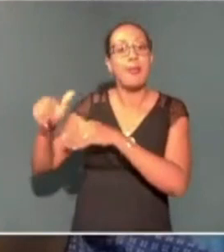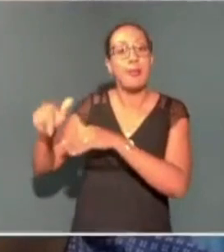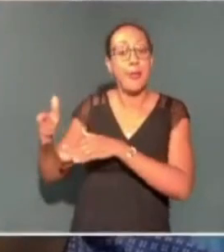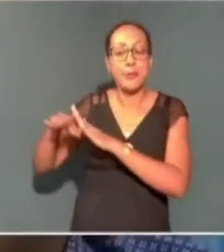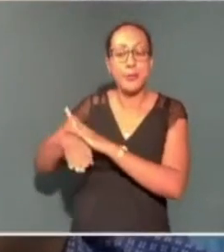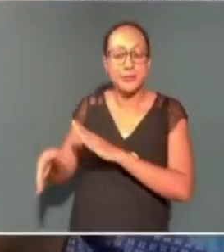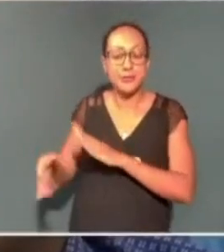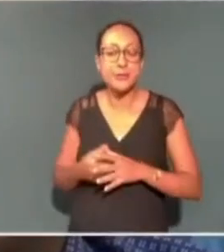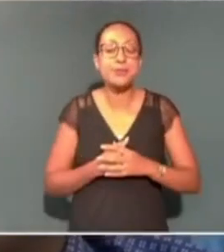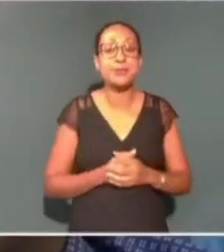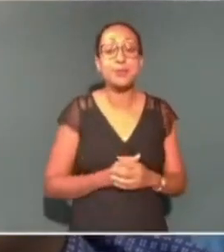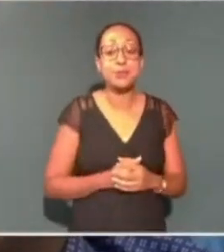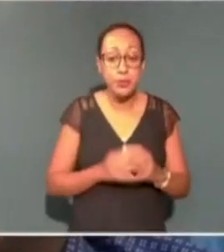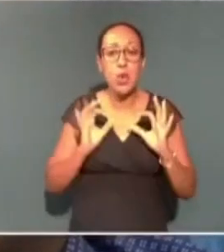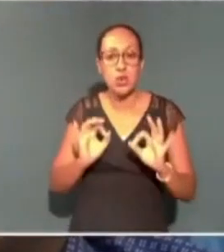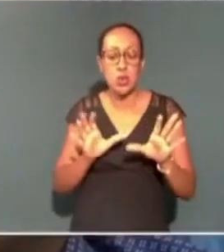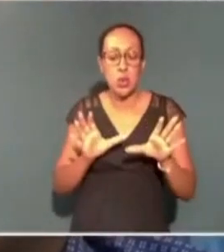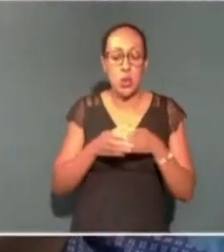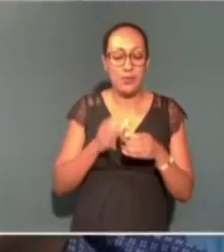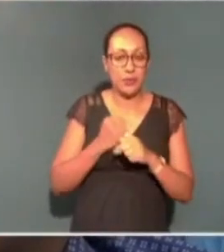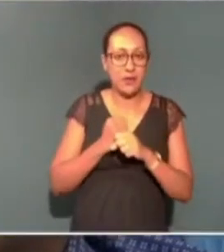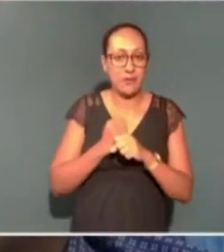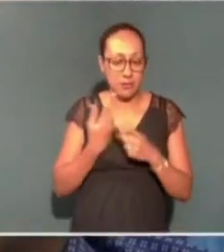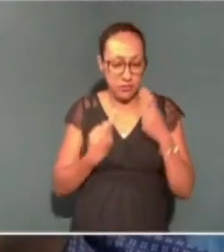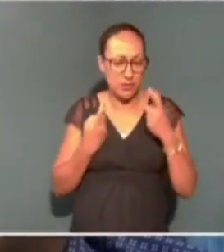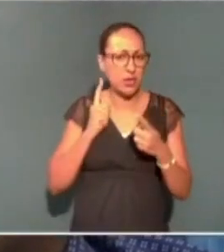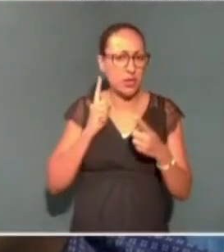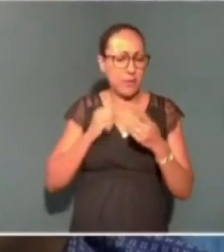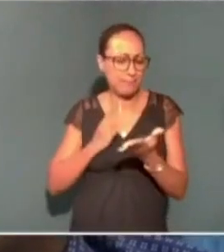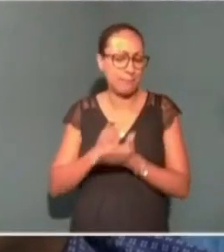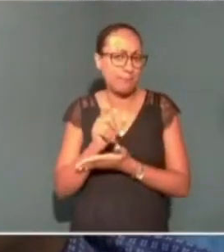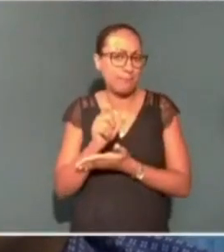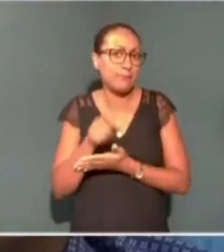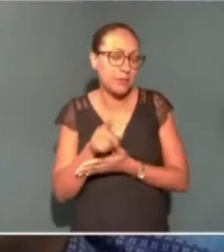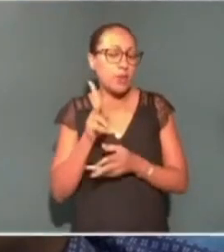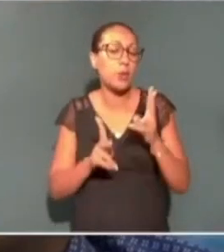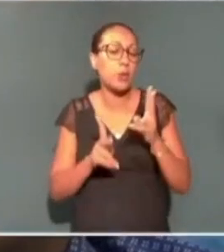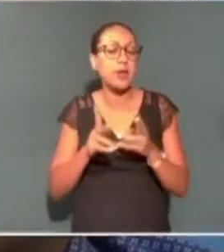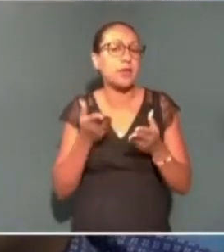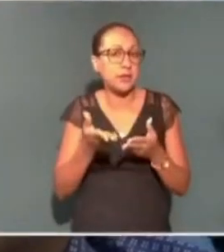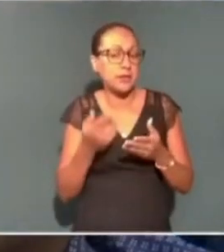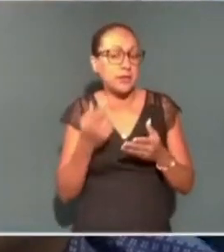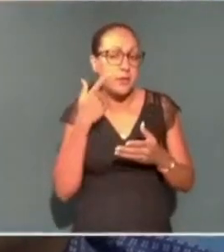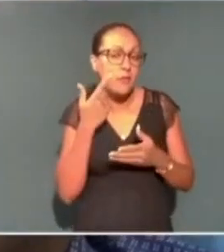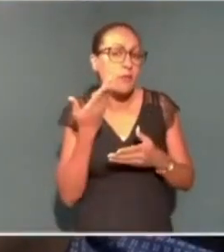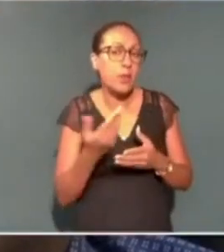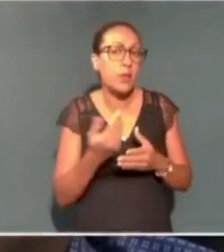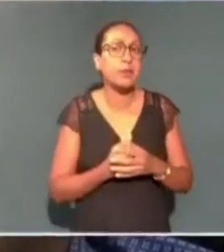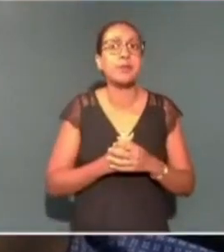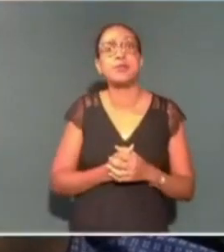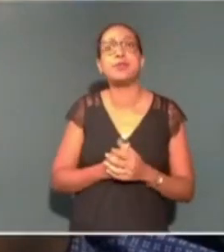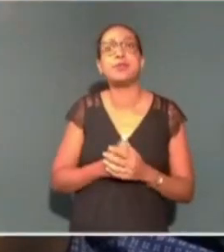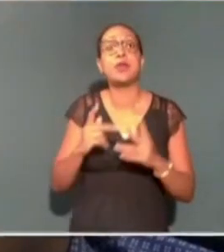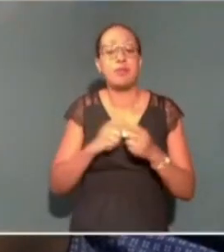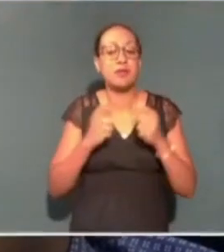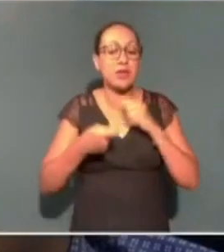de la commission, du groupe de travail, on a réfléchi pour voir s'il n'y a pas lieu de voir s'il ne peut pas avoir une modification